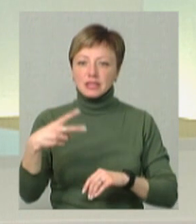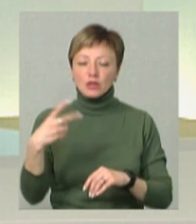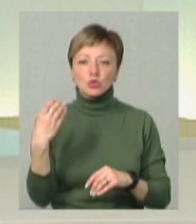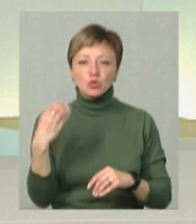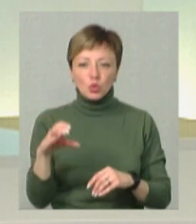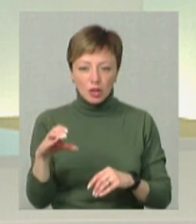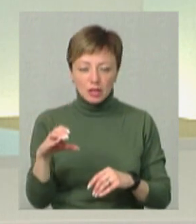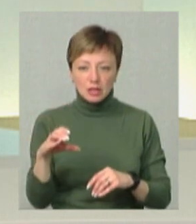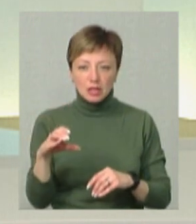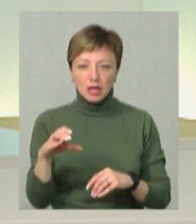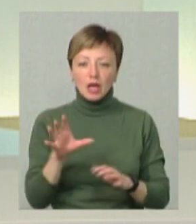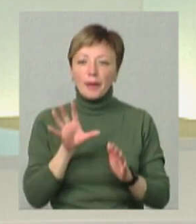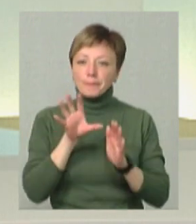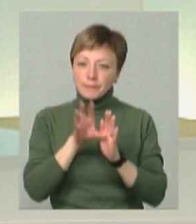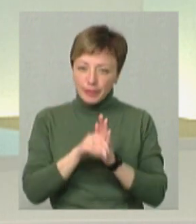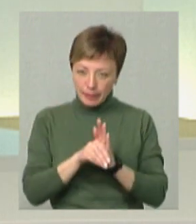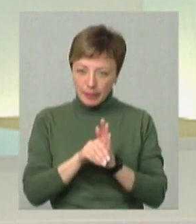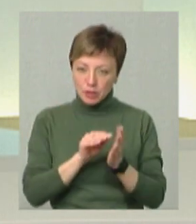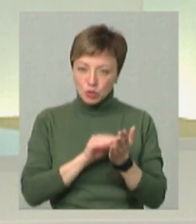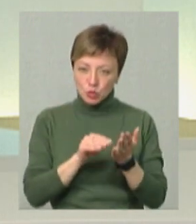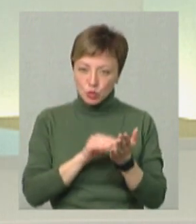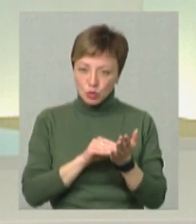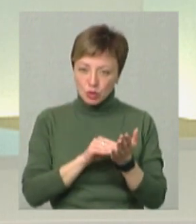століття, і приписують то